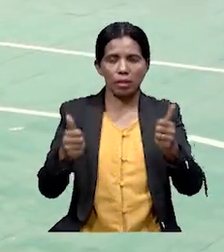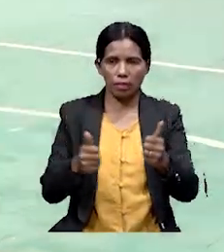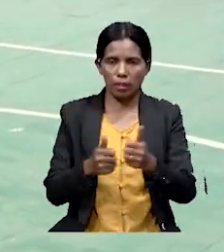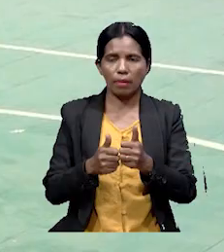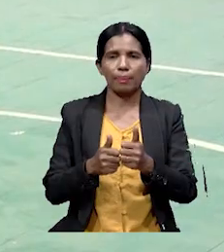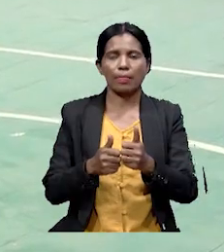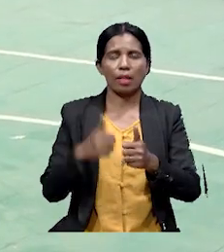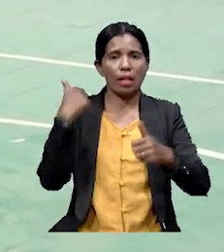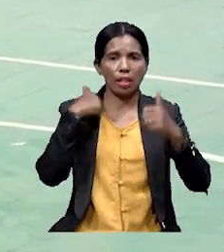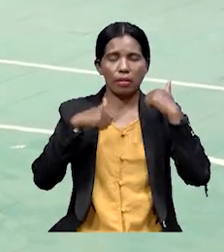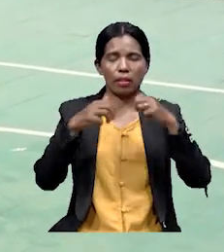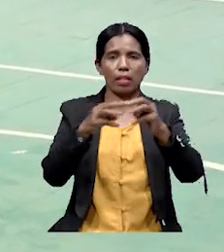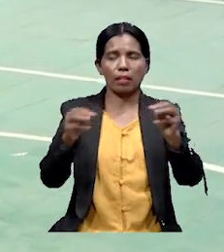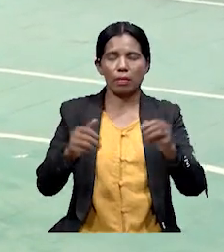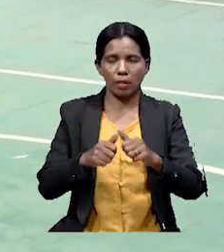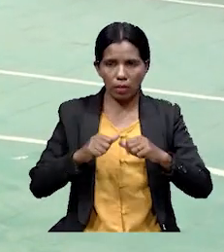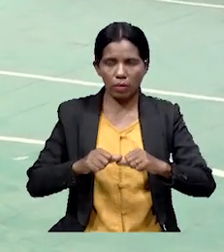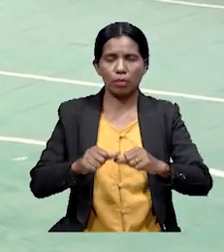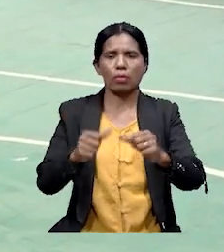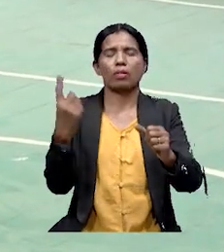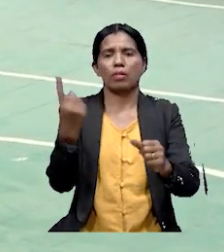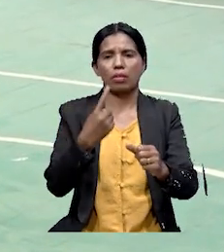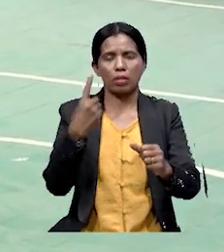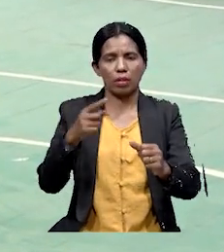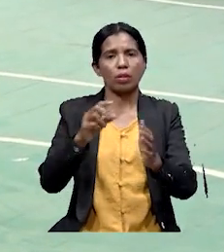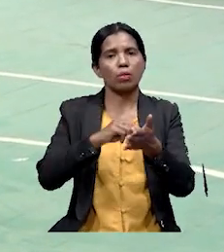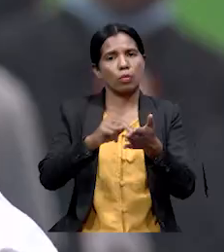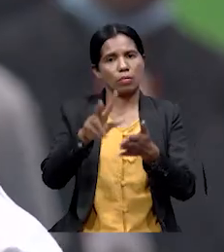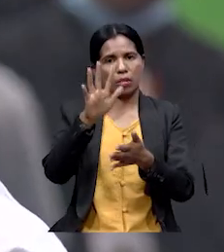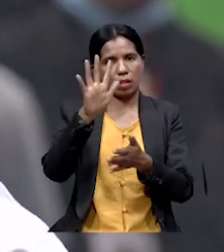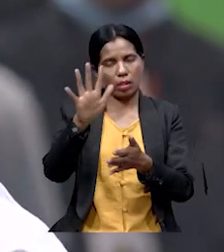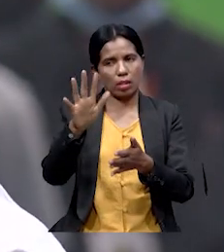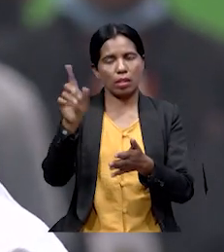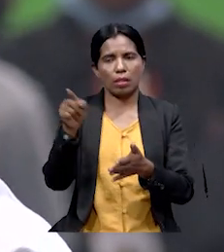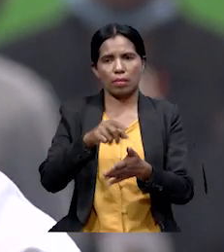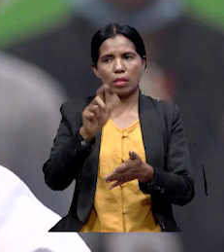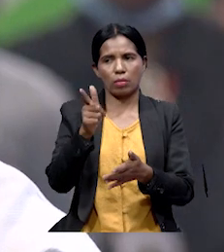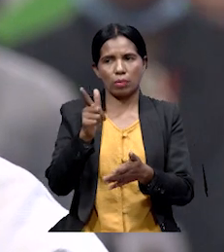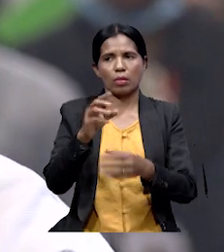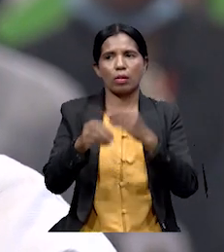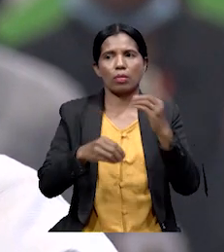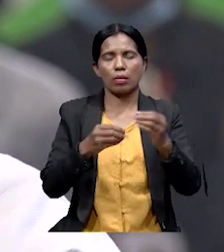ne continua aplica na fatin no resolução governo número 7 2002 ruanulu kona ba